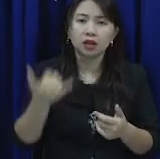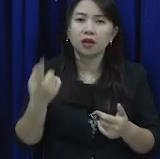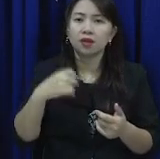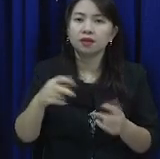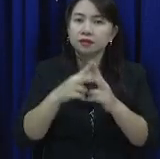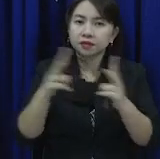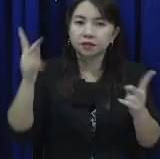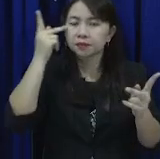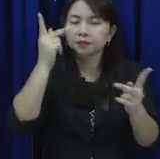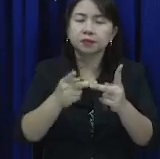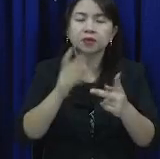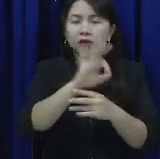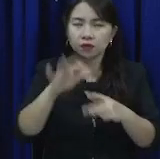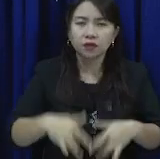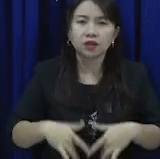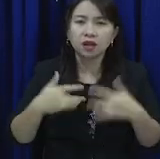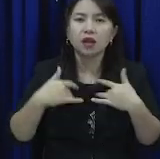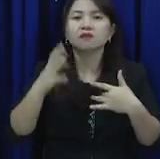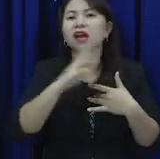life n